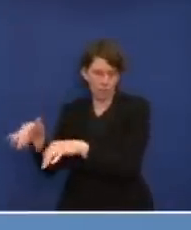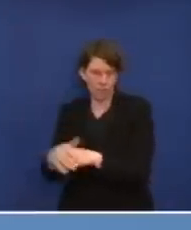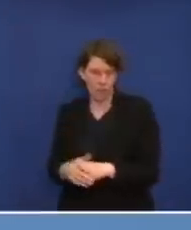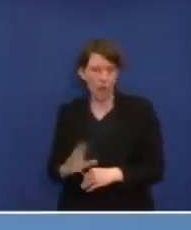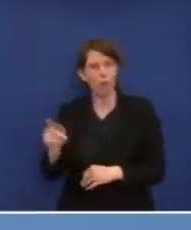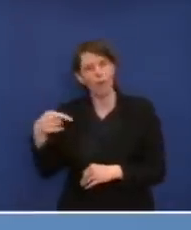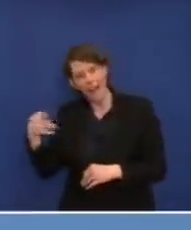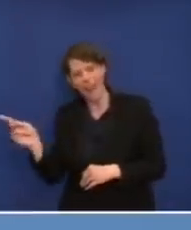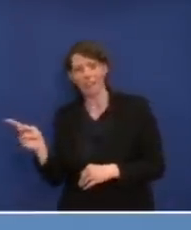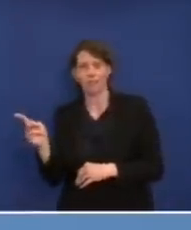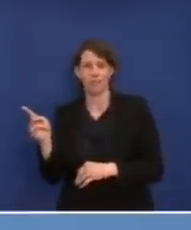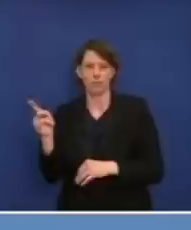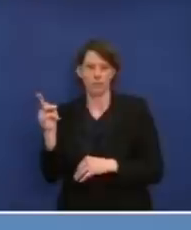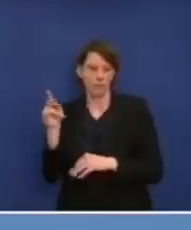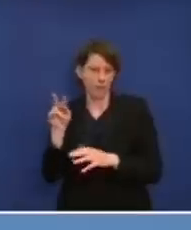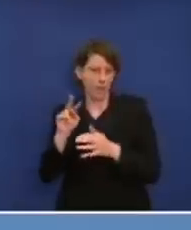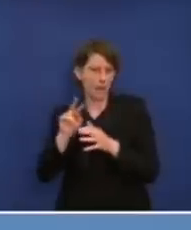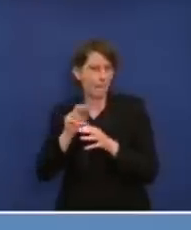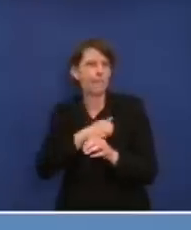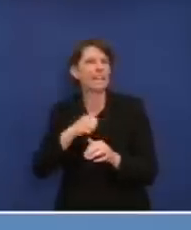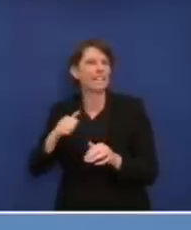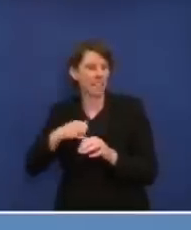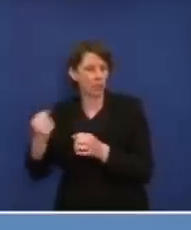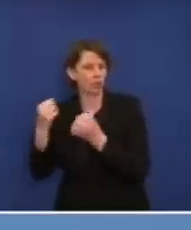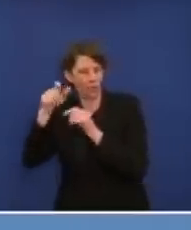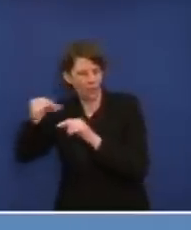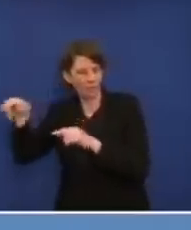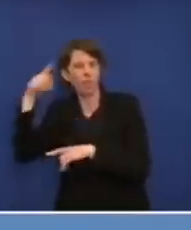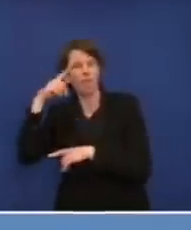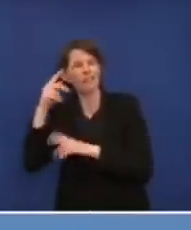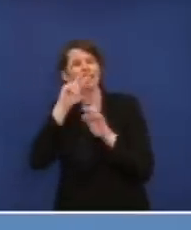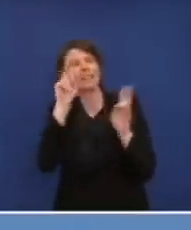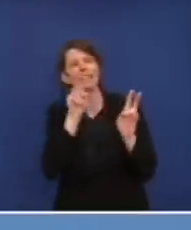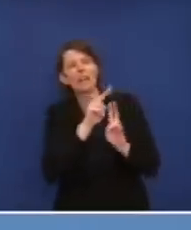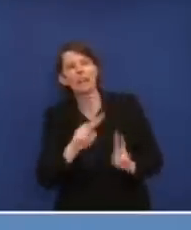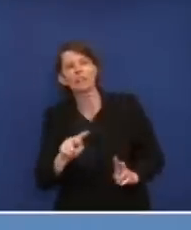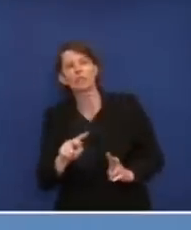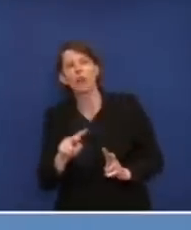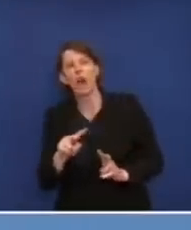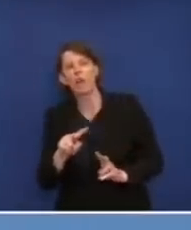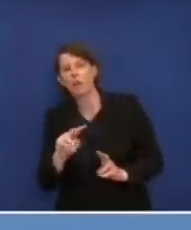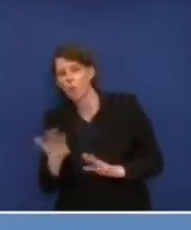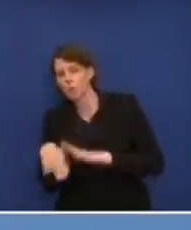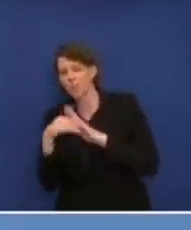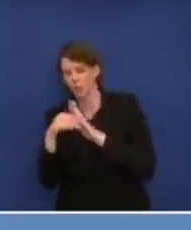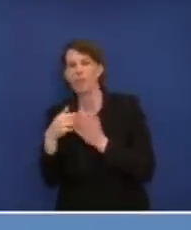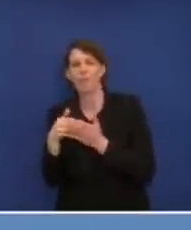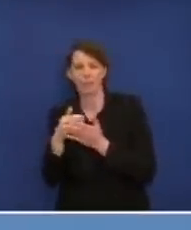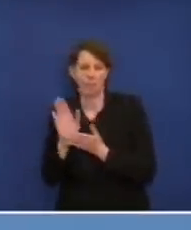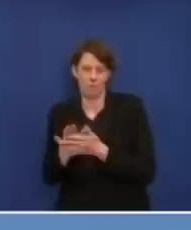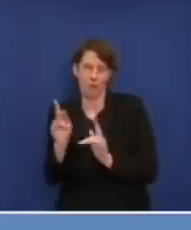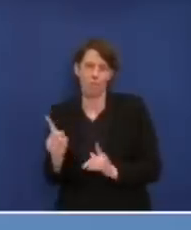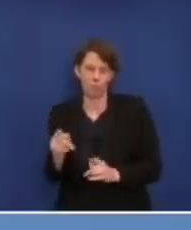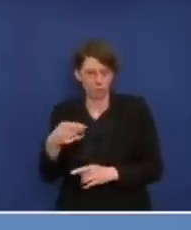wissen, dass sie auf internationale Unterstützung angewiesen bleiben. Und unsere